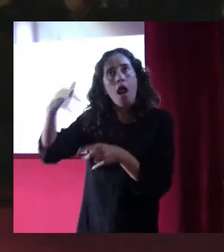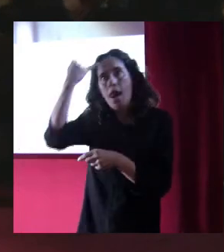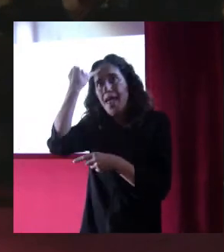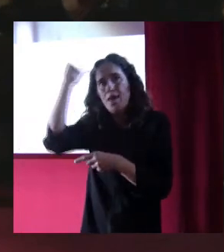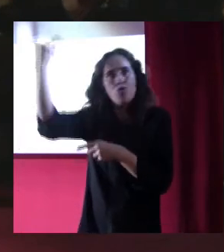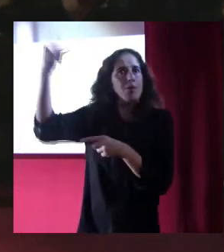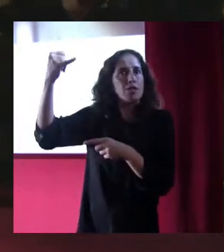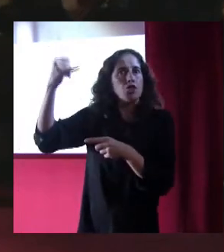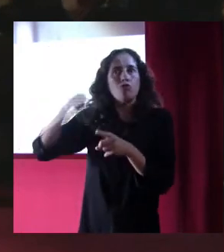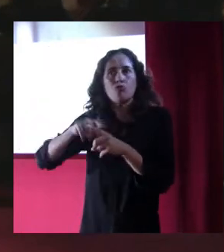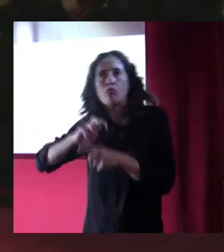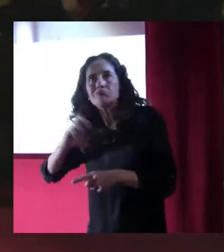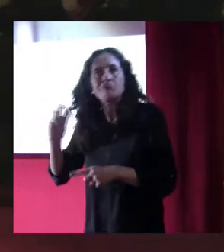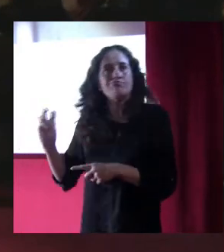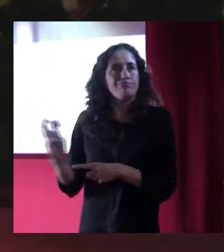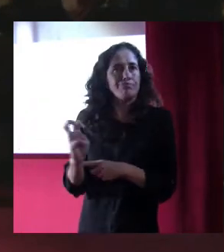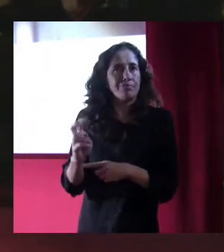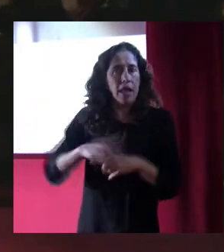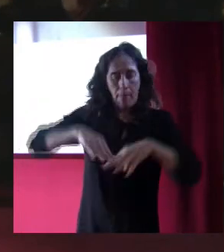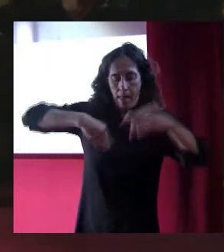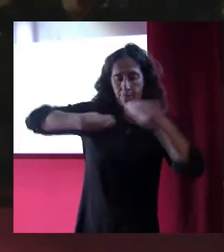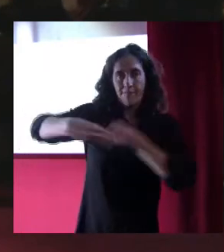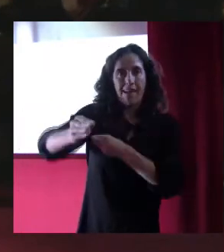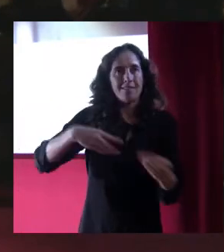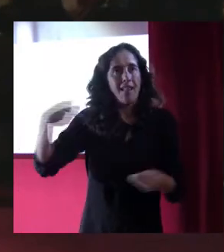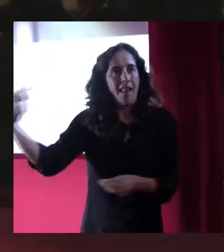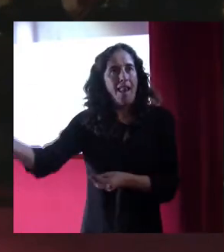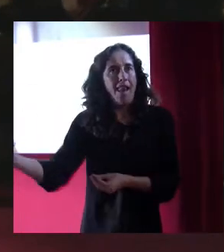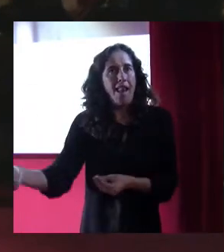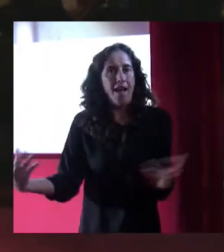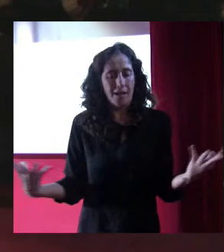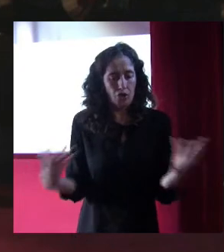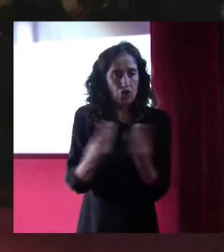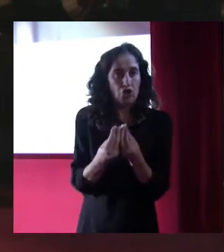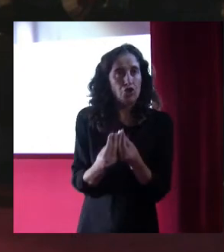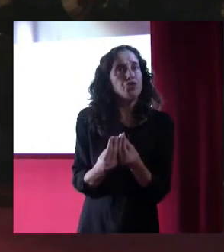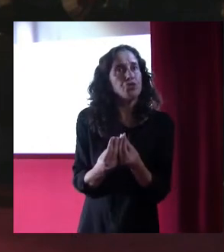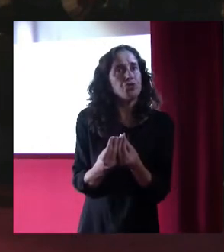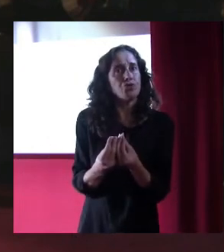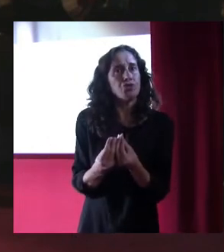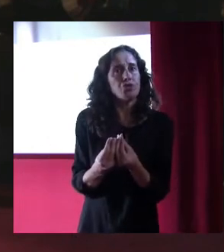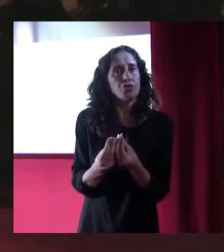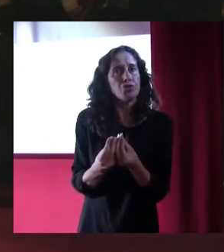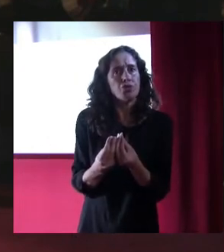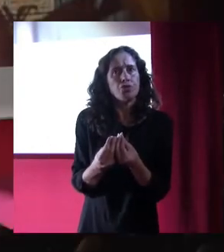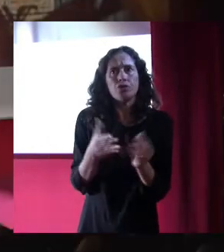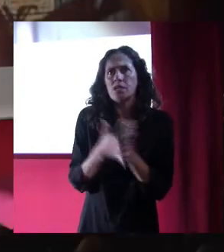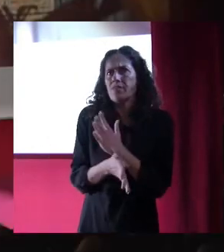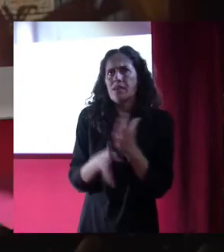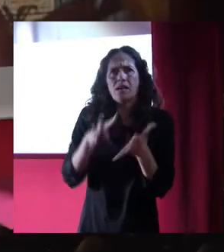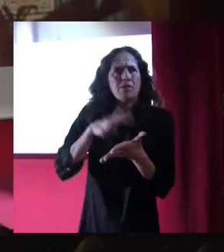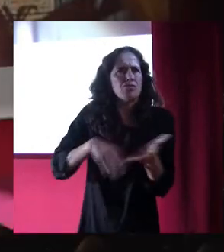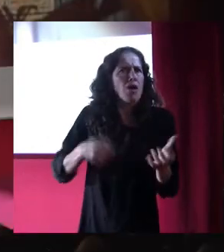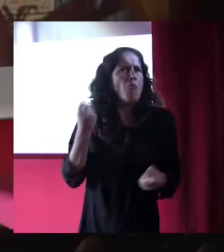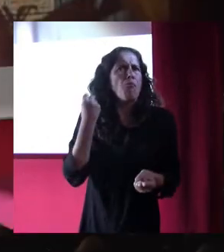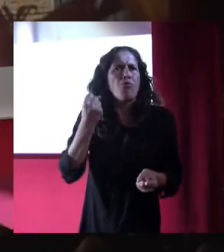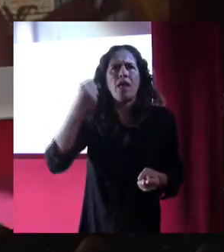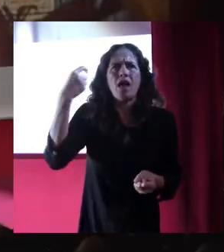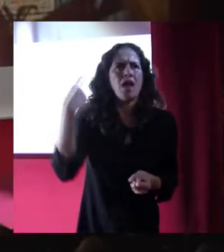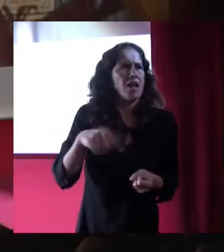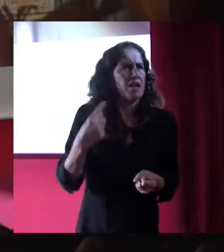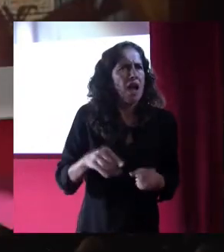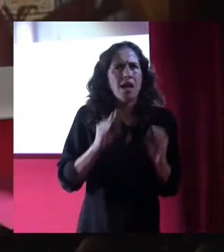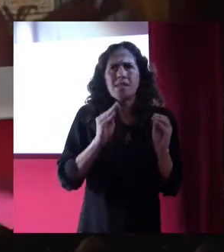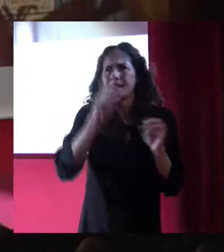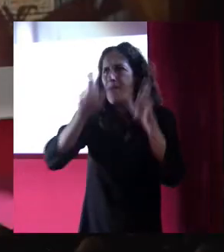innovació, els incentius i la flexibilitat. Hem de creure en el poder que té Barcelona, hem de creure en el poder que té la